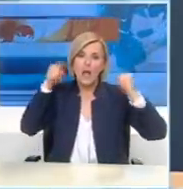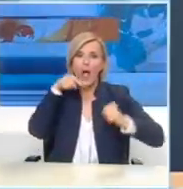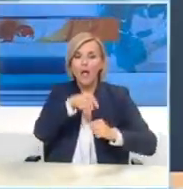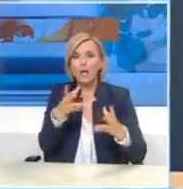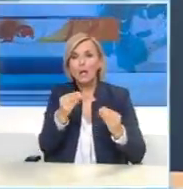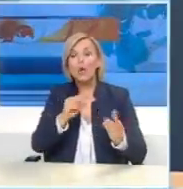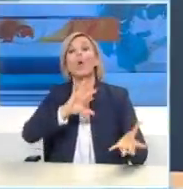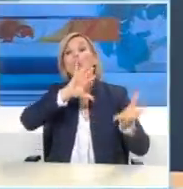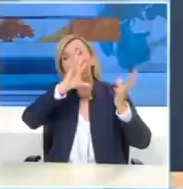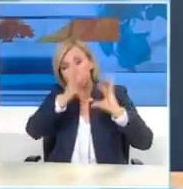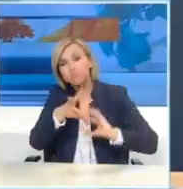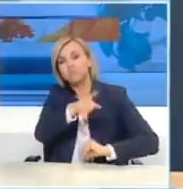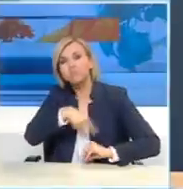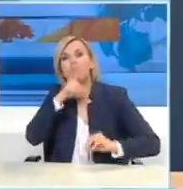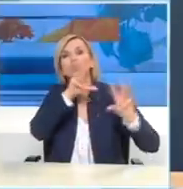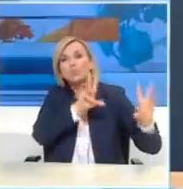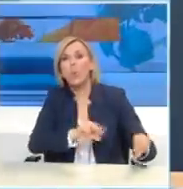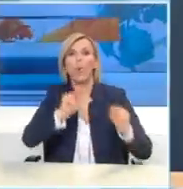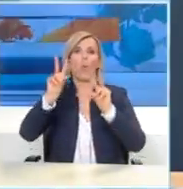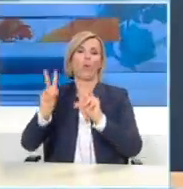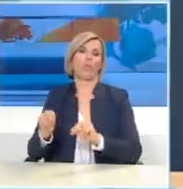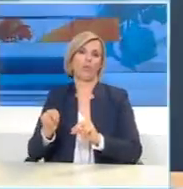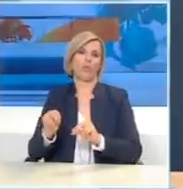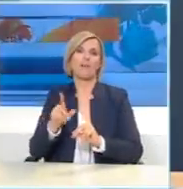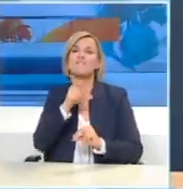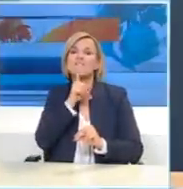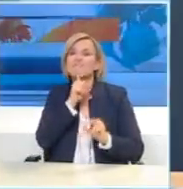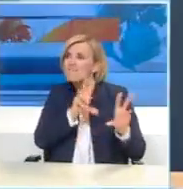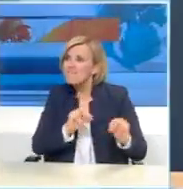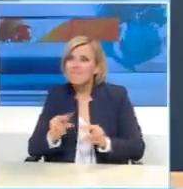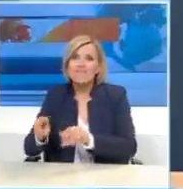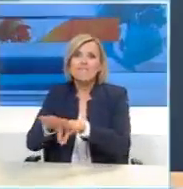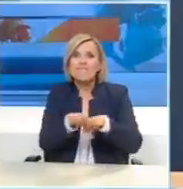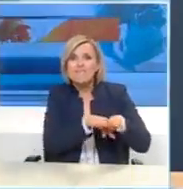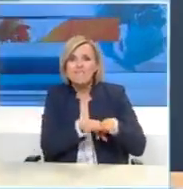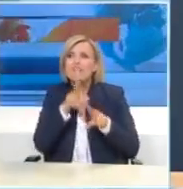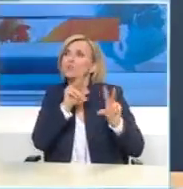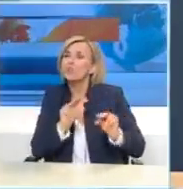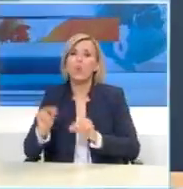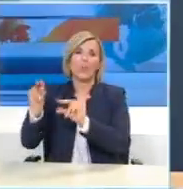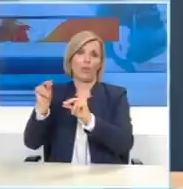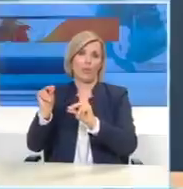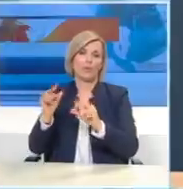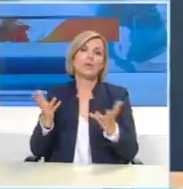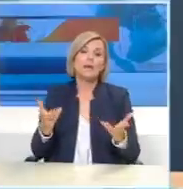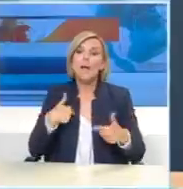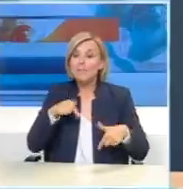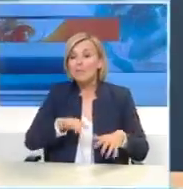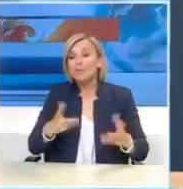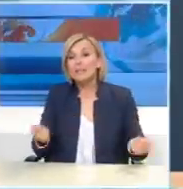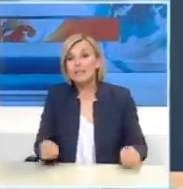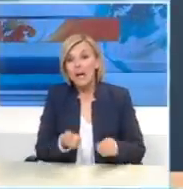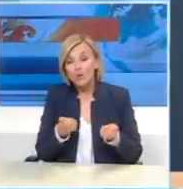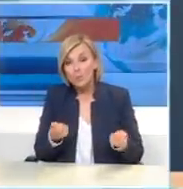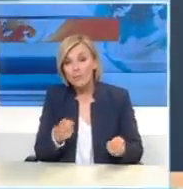κοίταξε να δεις, παντού στον κόσμο γίνονται ακριβώς τα ίδια πράγματα. Αυτός ο ιός συμπεριφέρεται με παρόμοιο τρόπο, ιδιαίτερα σε αυτές τις ευάλωτες ομάδες. Το